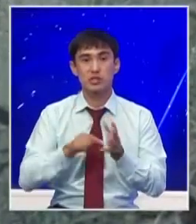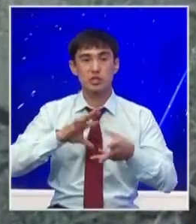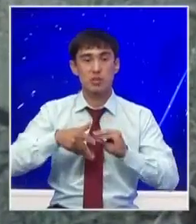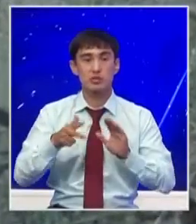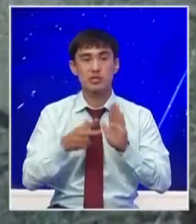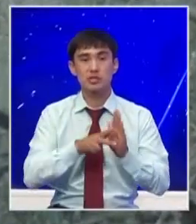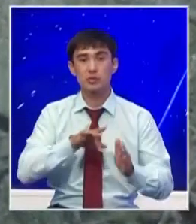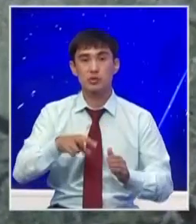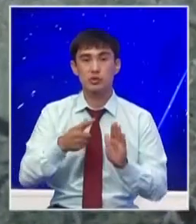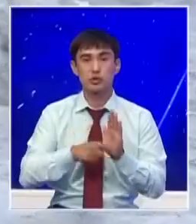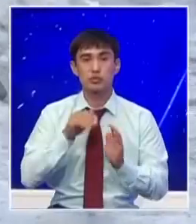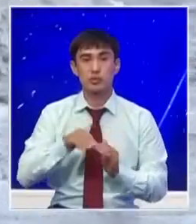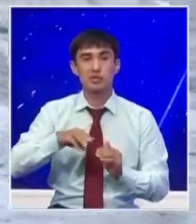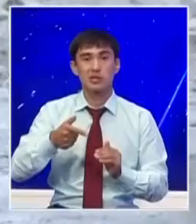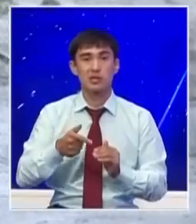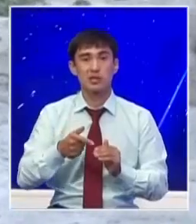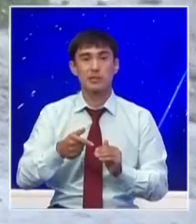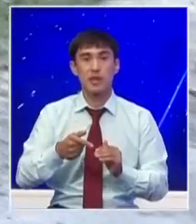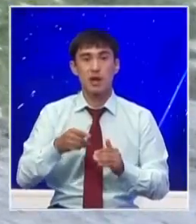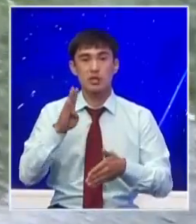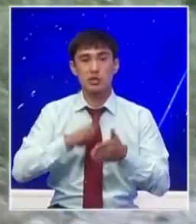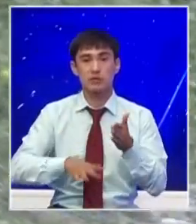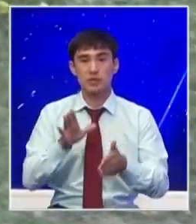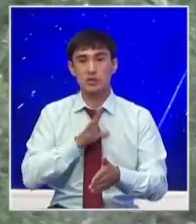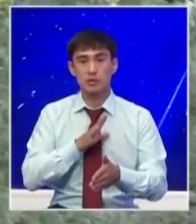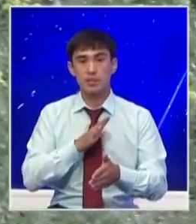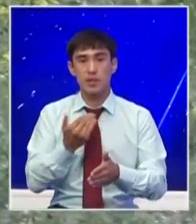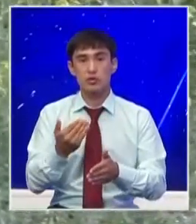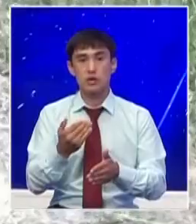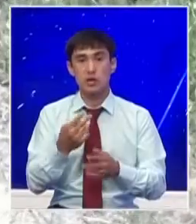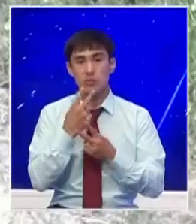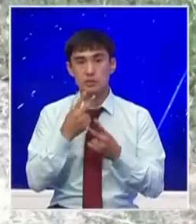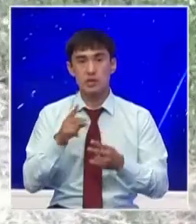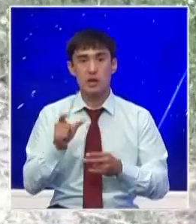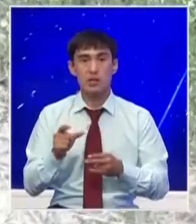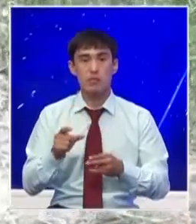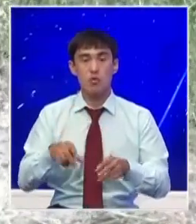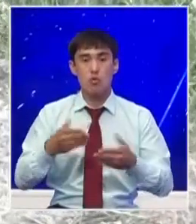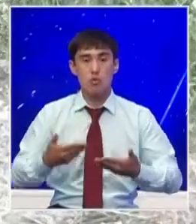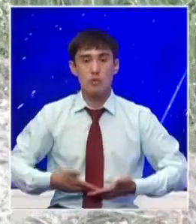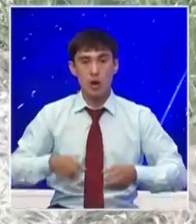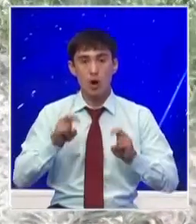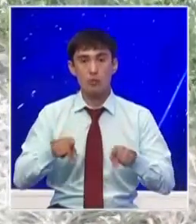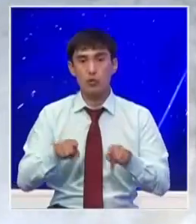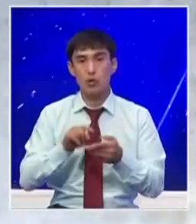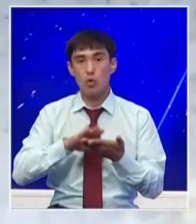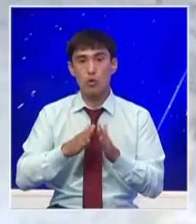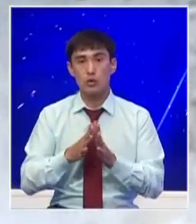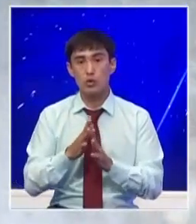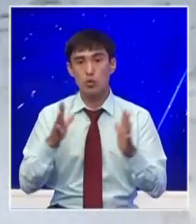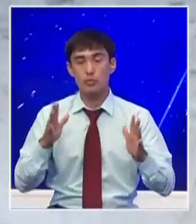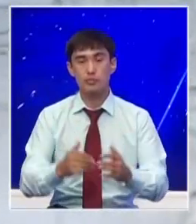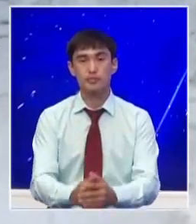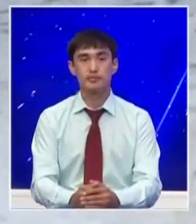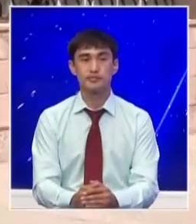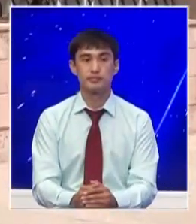соммасы 8 миллион 700 мың теңгеге жуық көлемде айыппұл салыныпты. Соған қарамастан адам өміріне қауіпті ондай оқиғалардың қатары